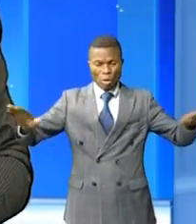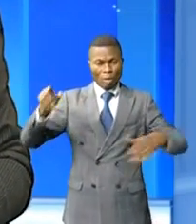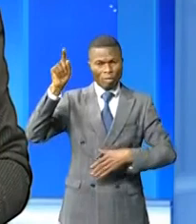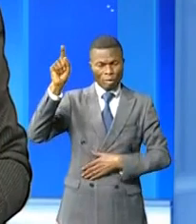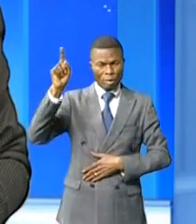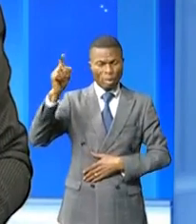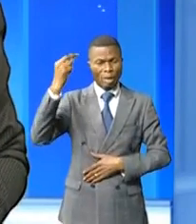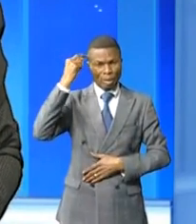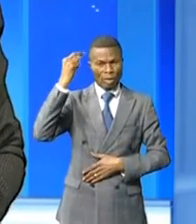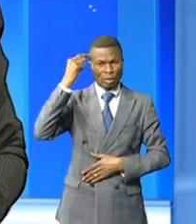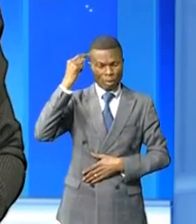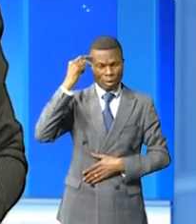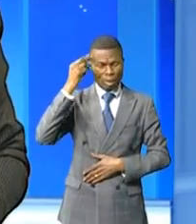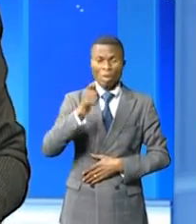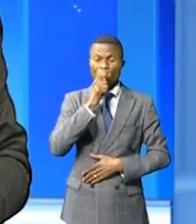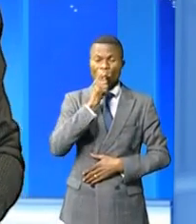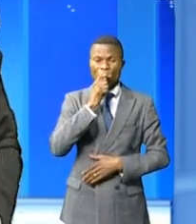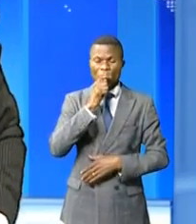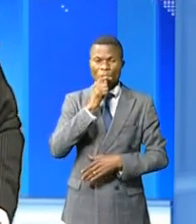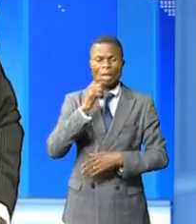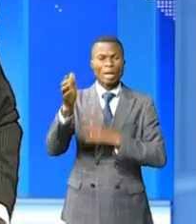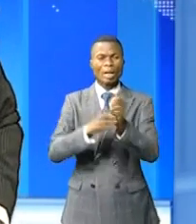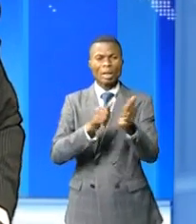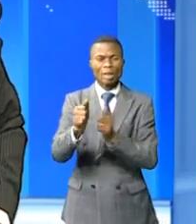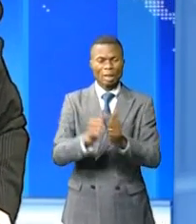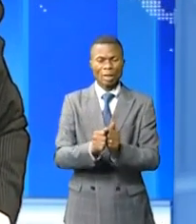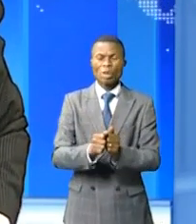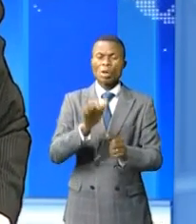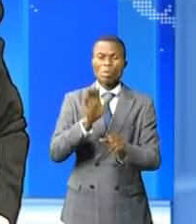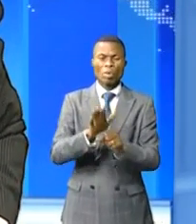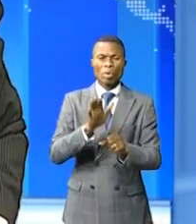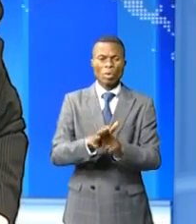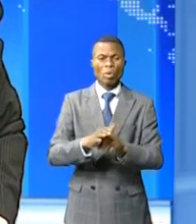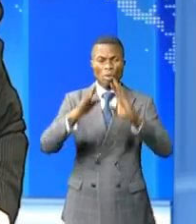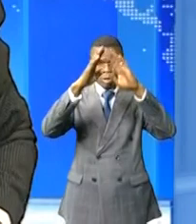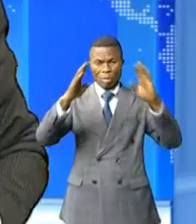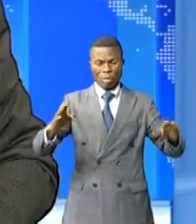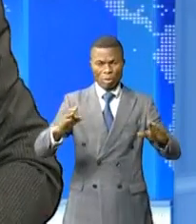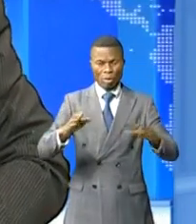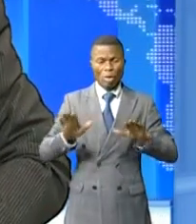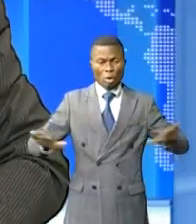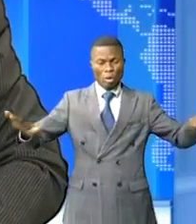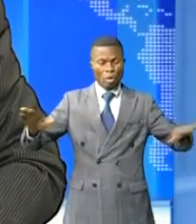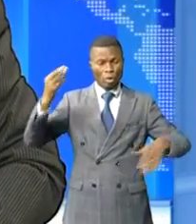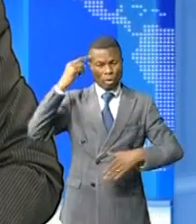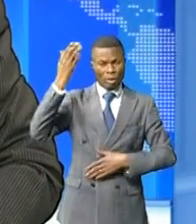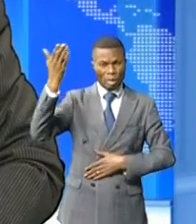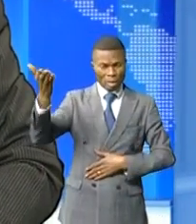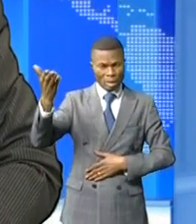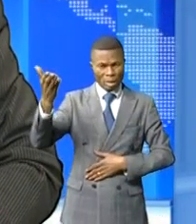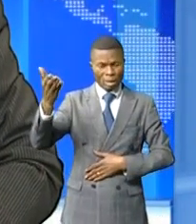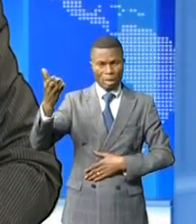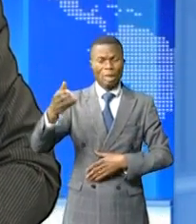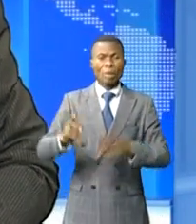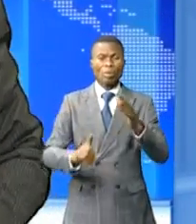aériennes, RVA. Cet incendie a embrasé la quasi-totalité des locaux qui abritent le service d'exploitation.